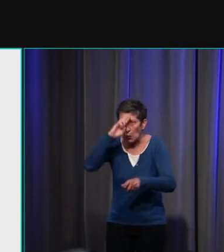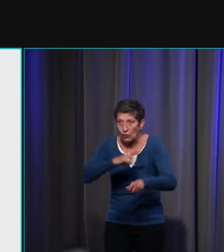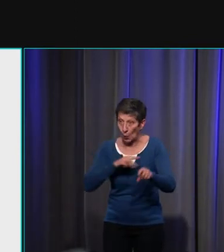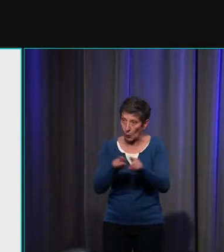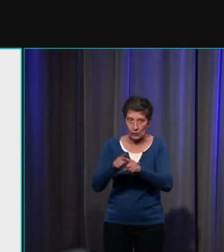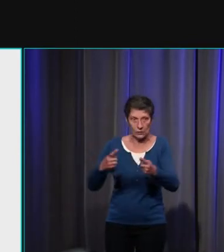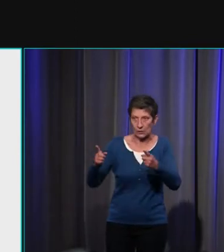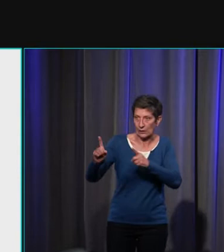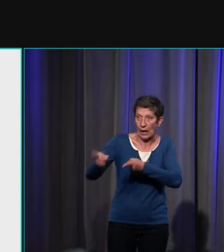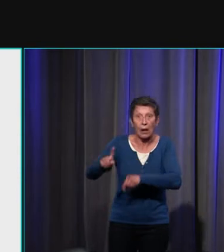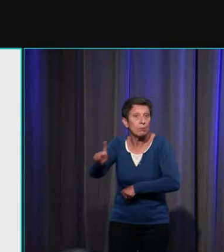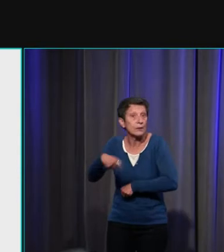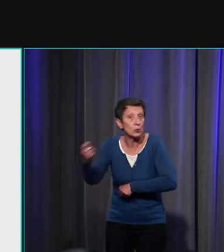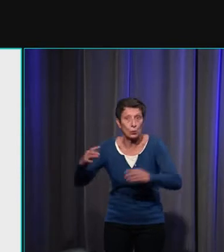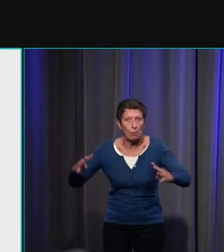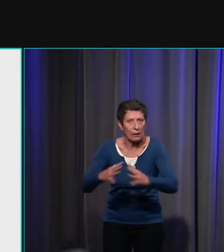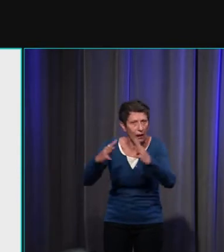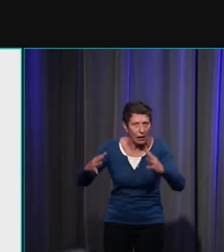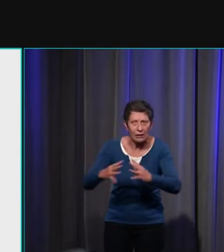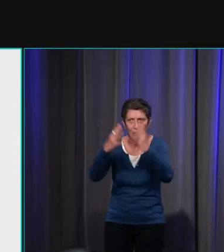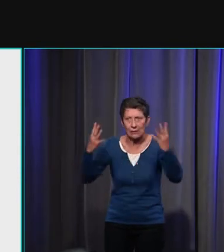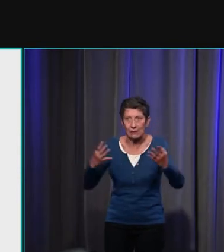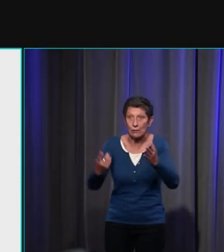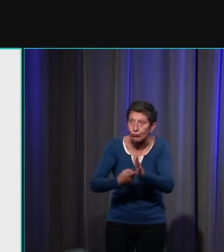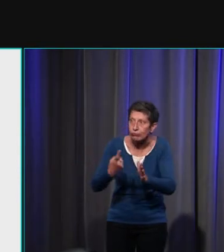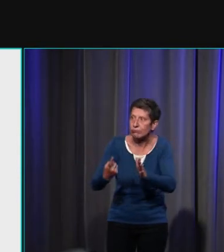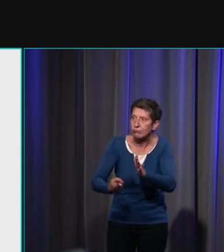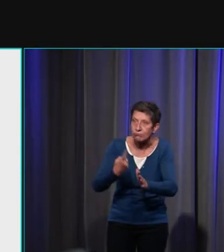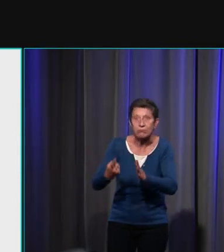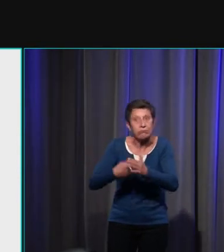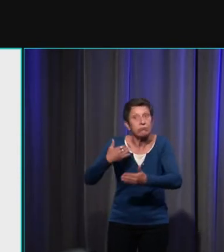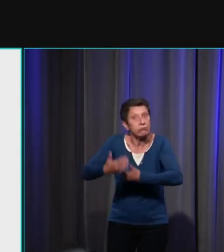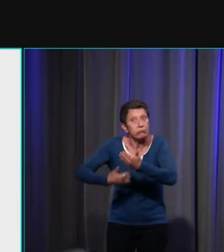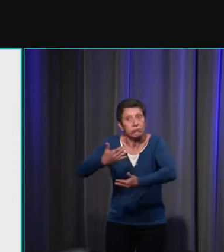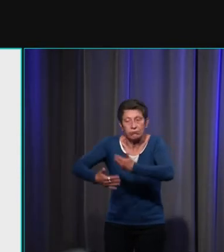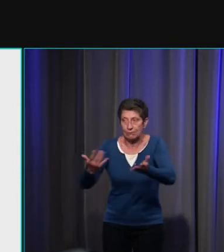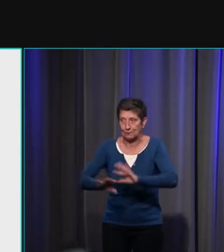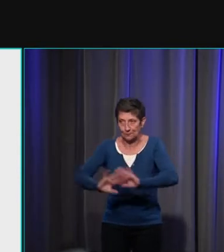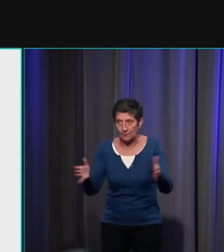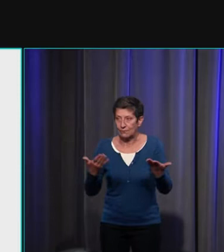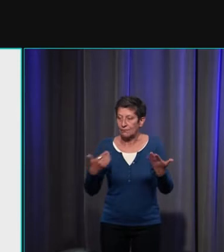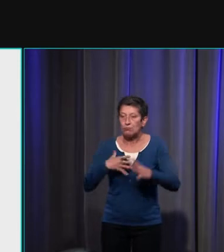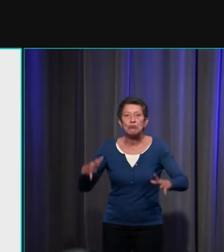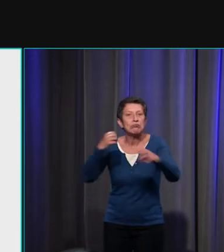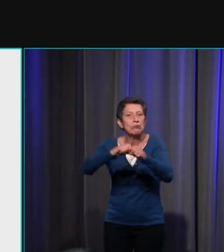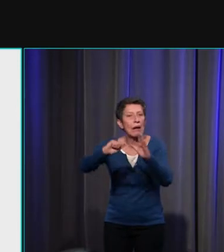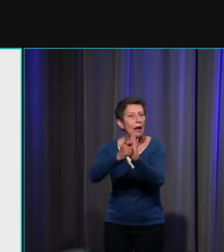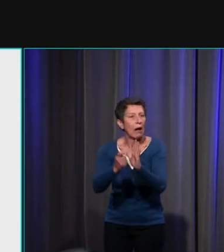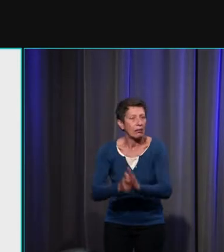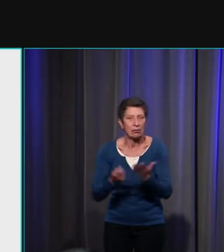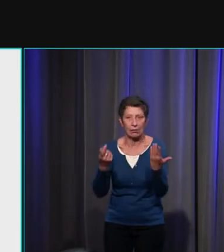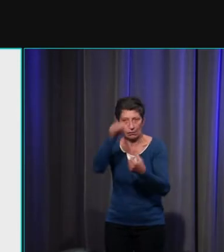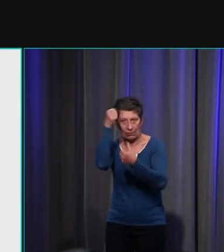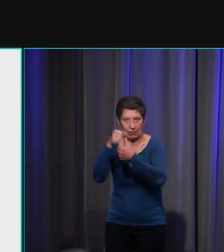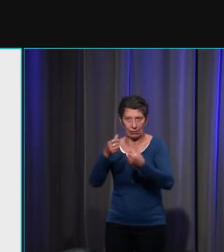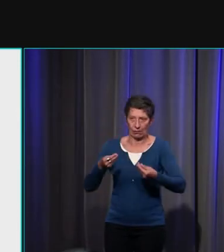bien sur les batailles à répétition qui s'en sont ensuivis donc je vous rappelle juste quelques dates pour que vous ayez